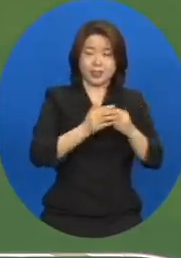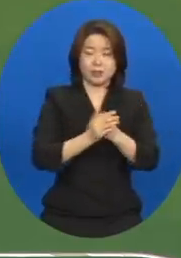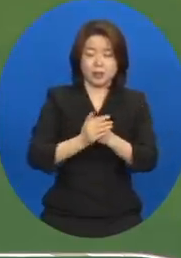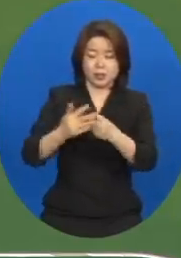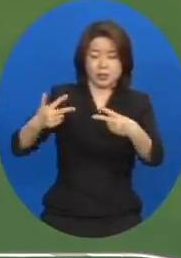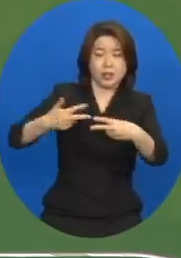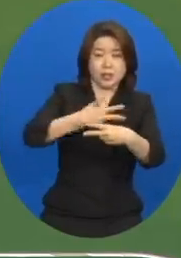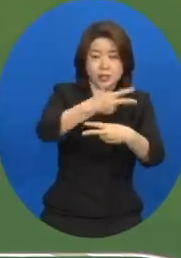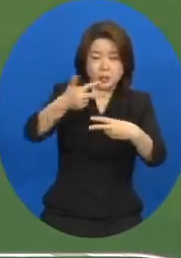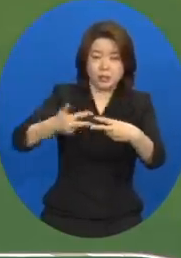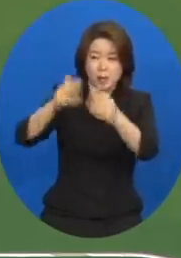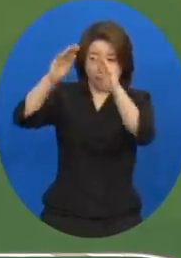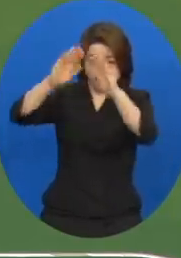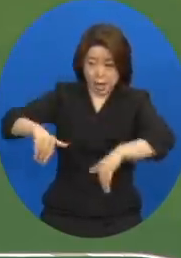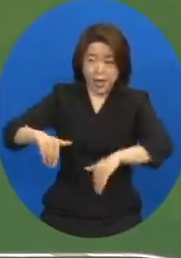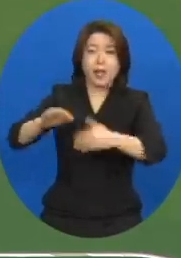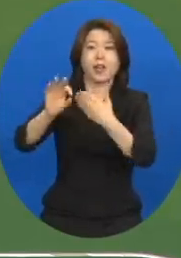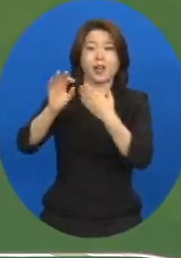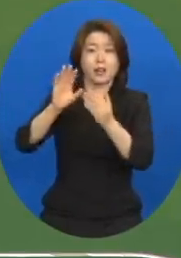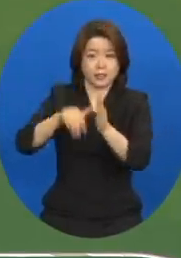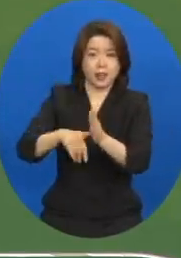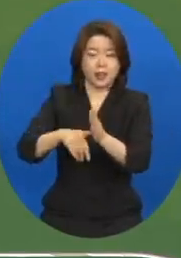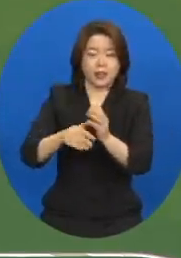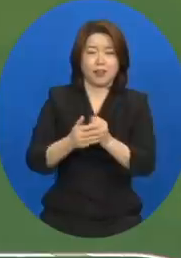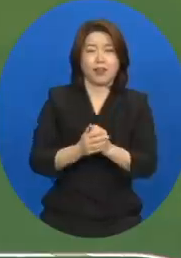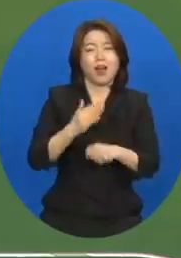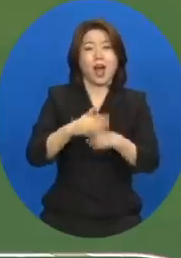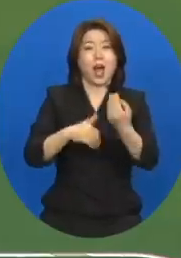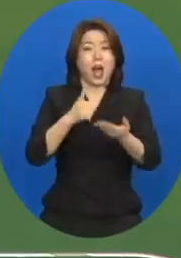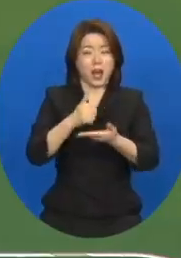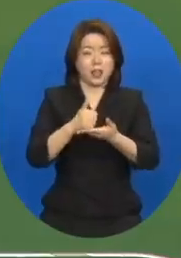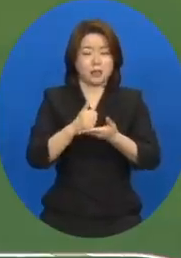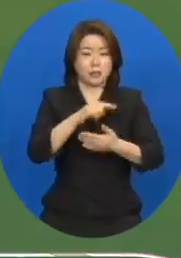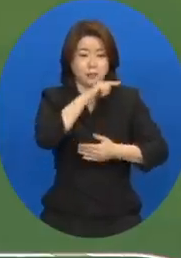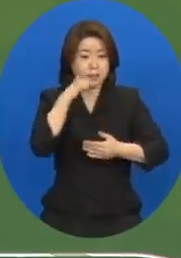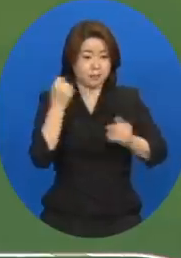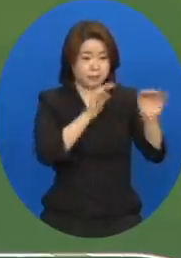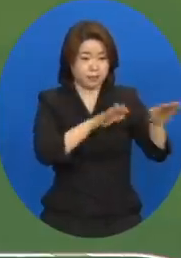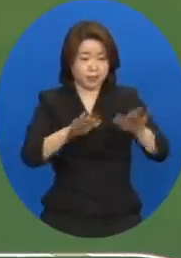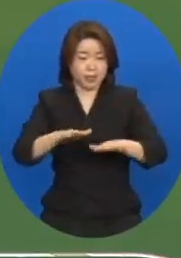여리고성을 무너뜨렸을 때 하나님은